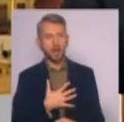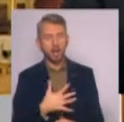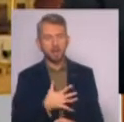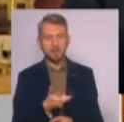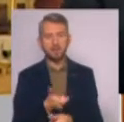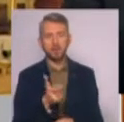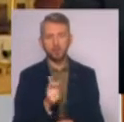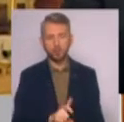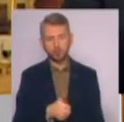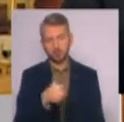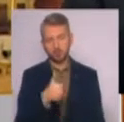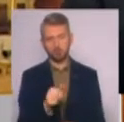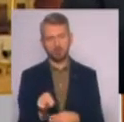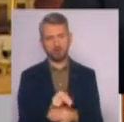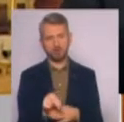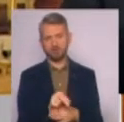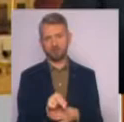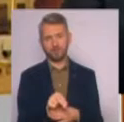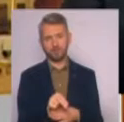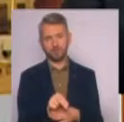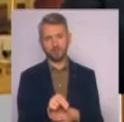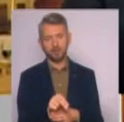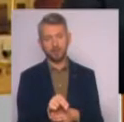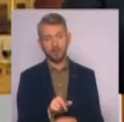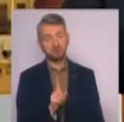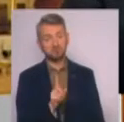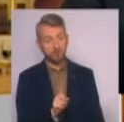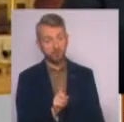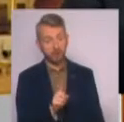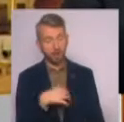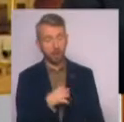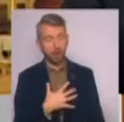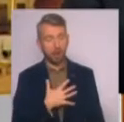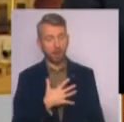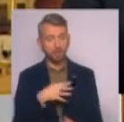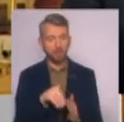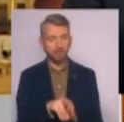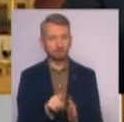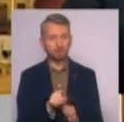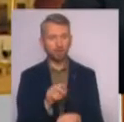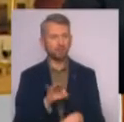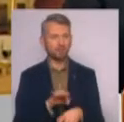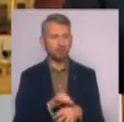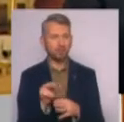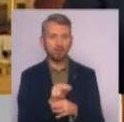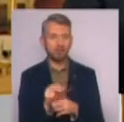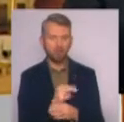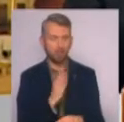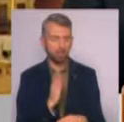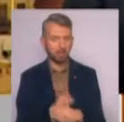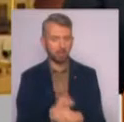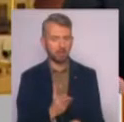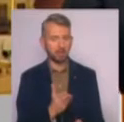дуже добре лікується. Хоча вона відноситься до невиліковних захворювань, хронічне